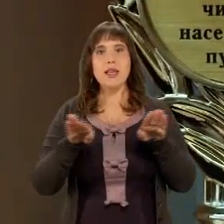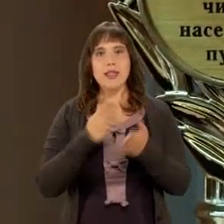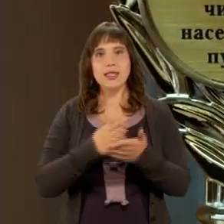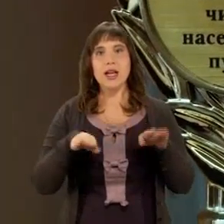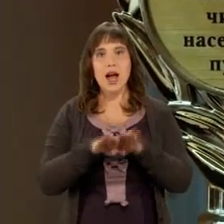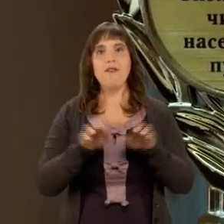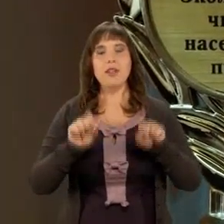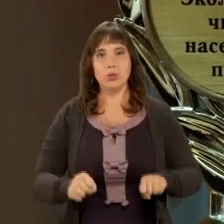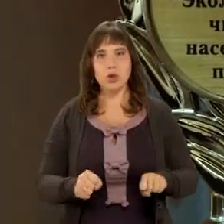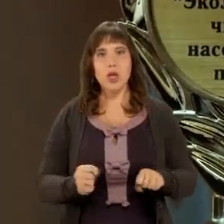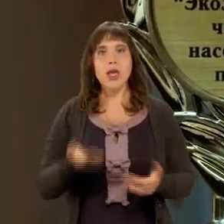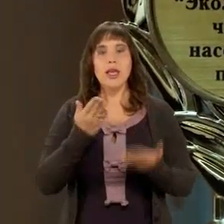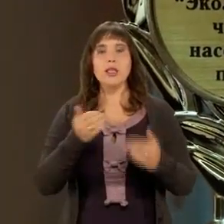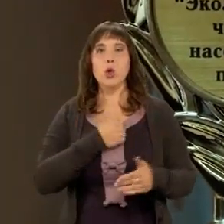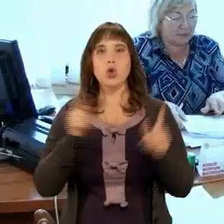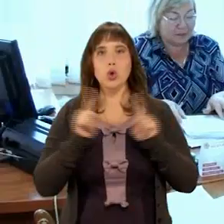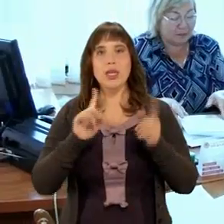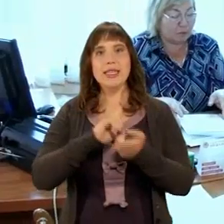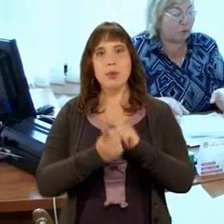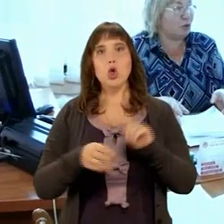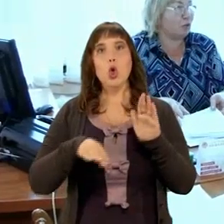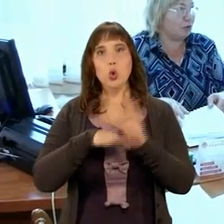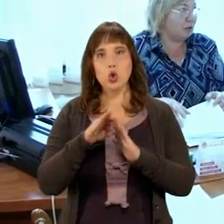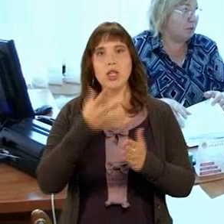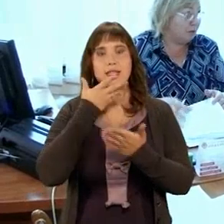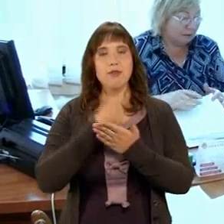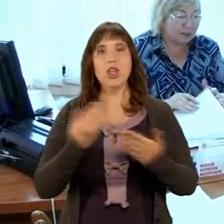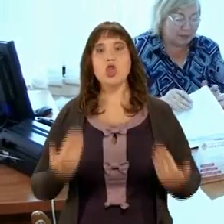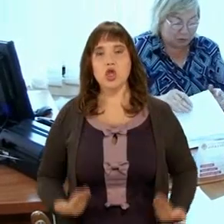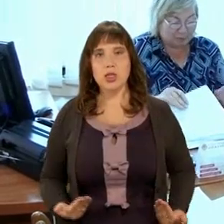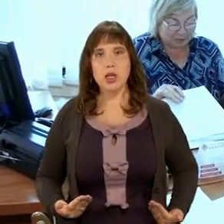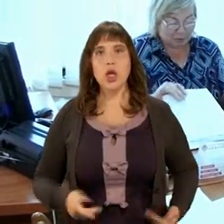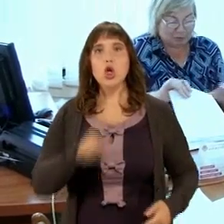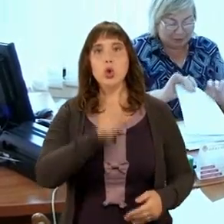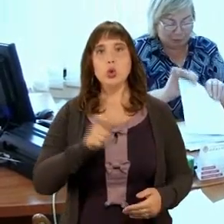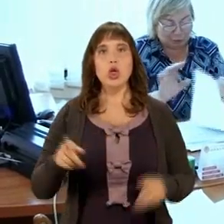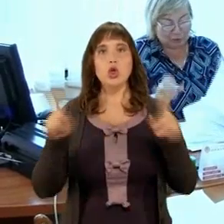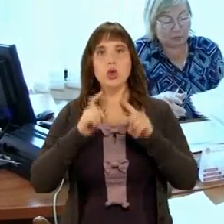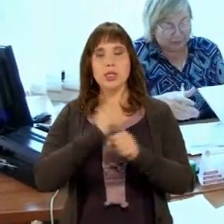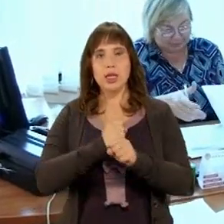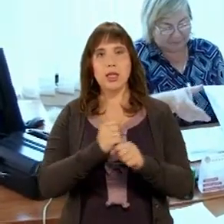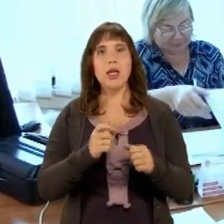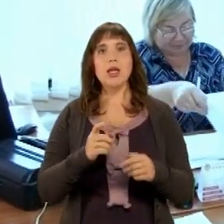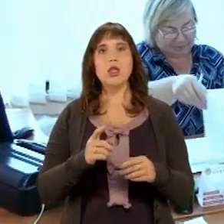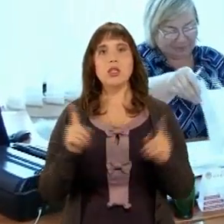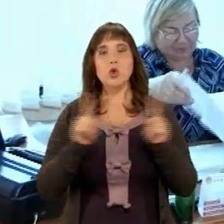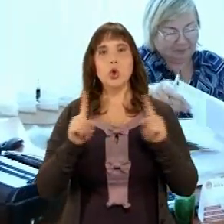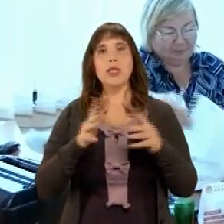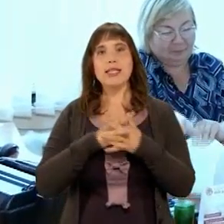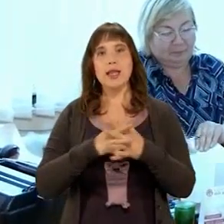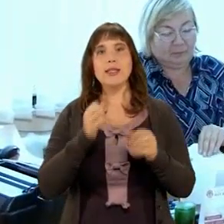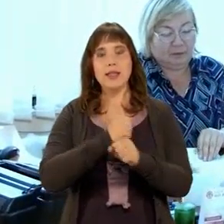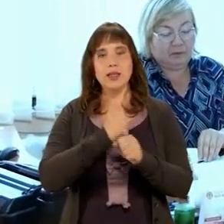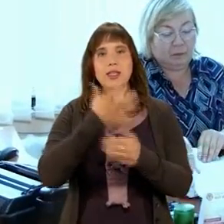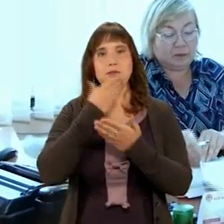такая возможность. Если ты хочешь что-то изменить лучше для своей жизни, для людей что-то сделать, для села что-то сделать,